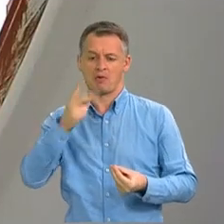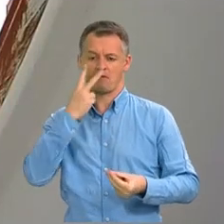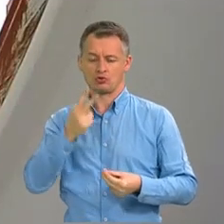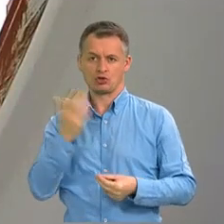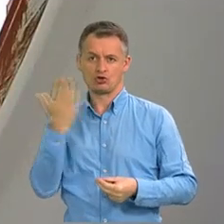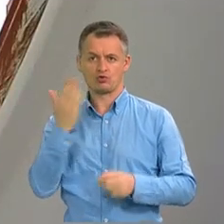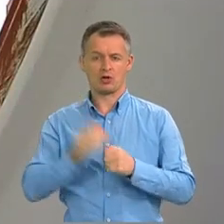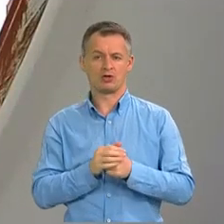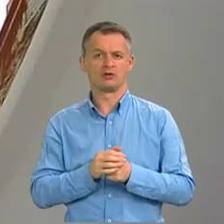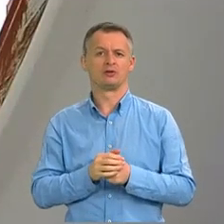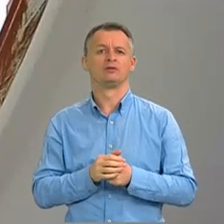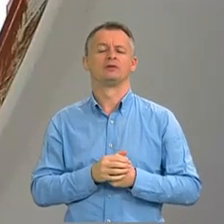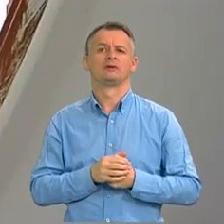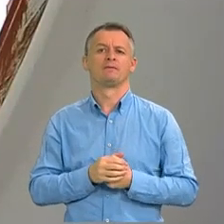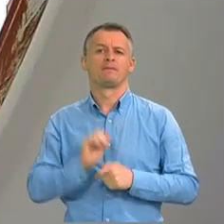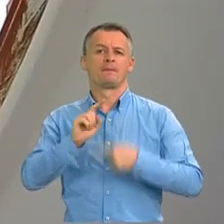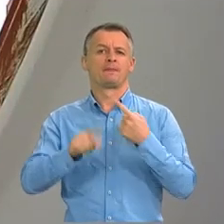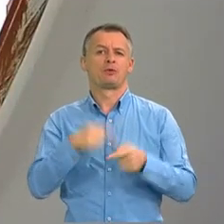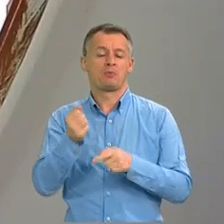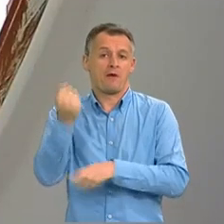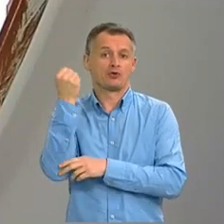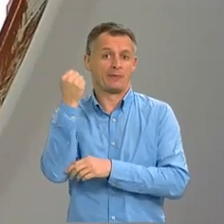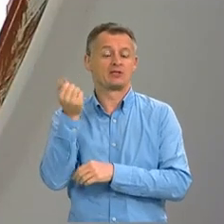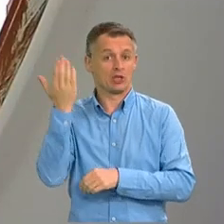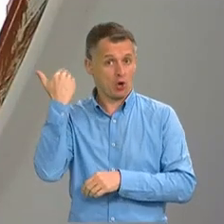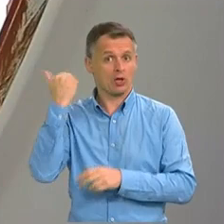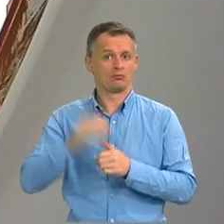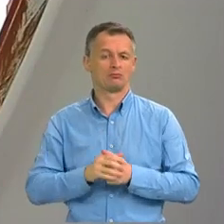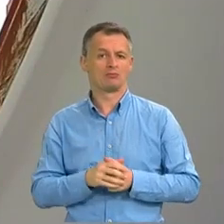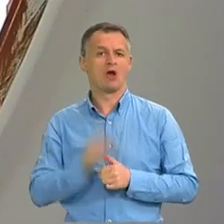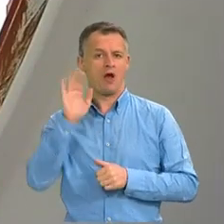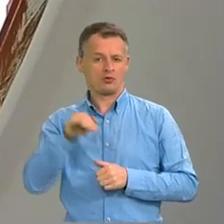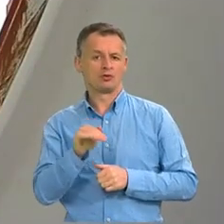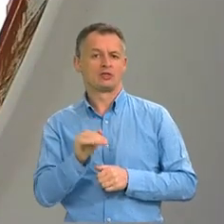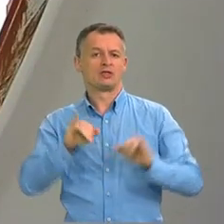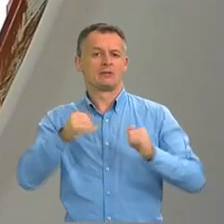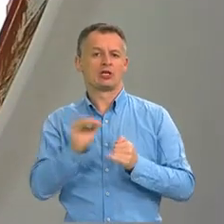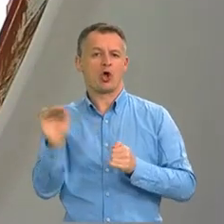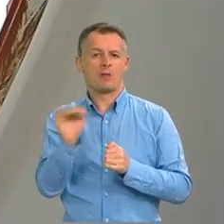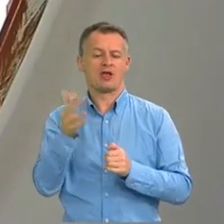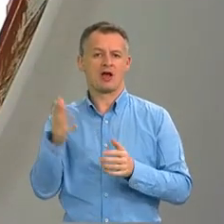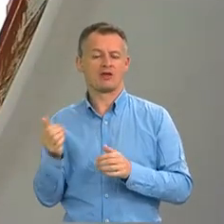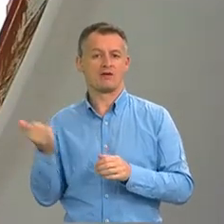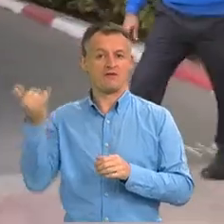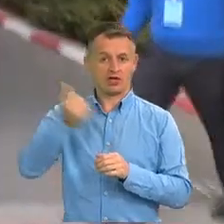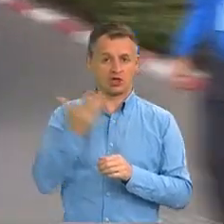care este foarte frică de el. A fost și amenințat odată. Ați avut cazuri de copii care aduc în școală?